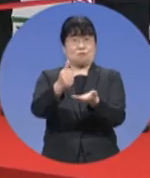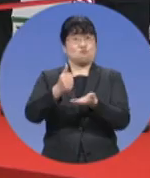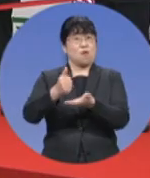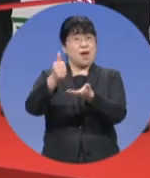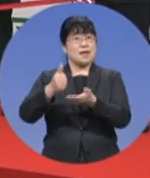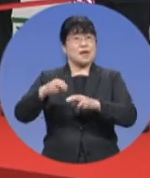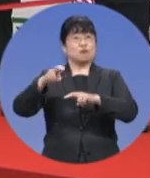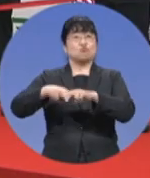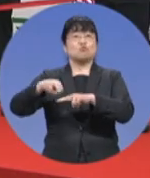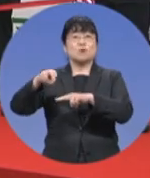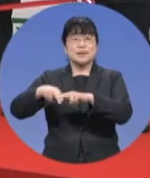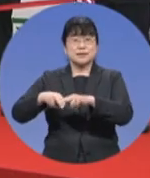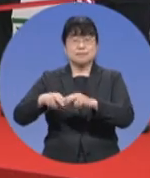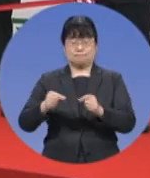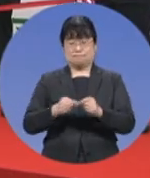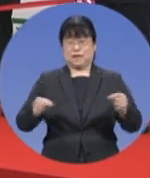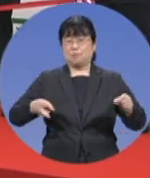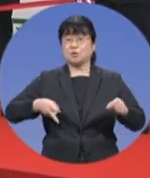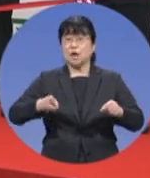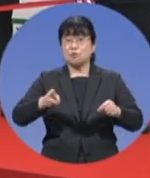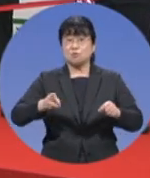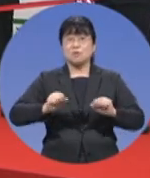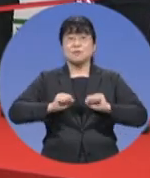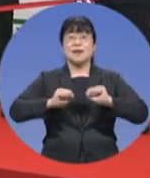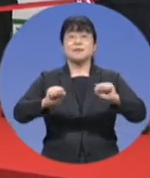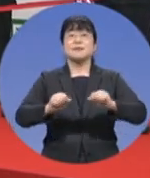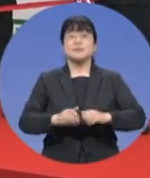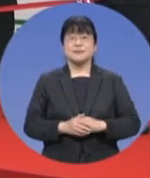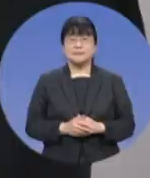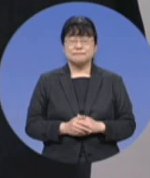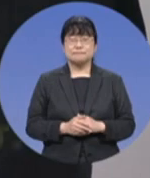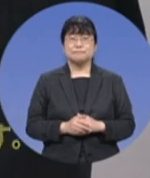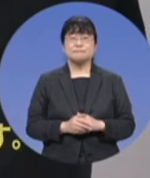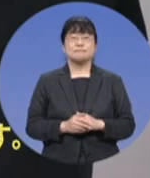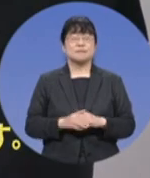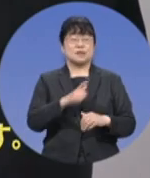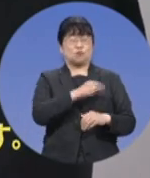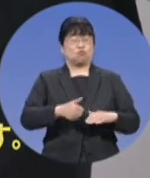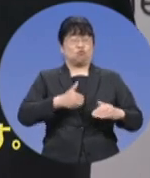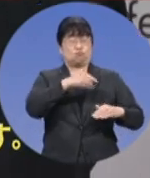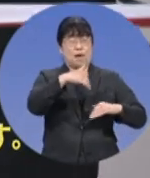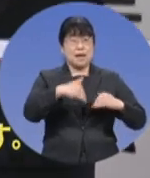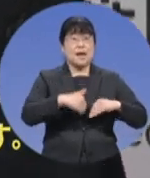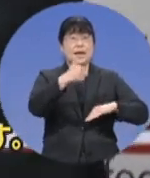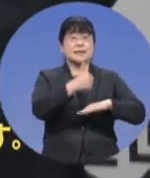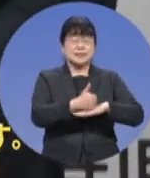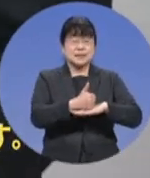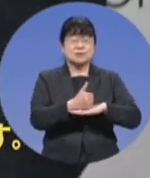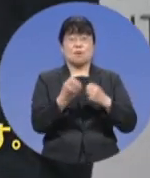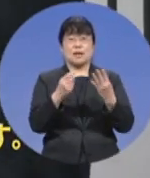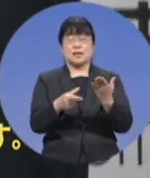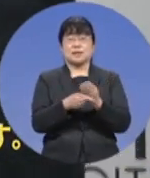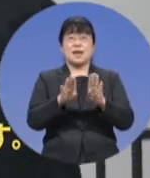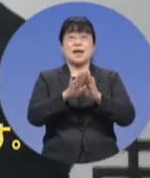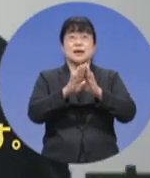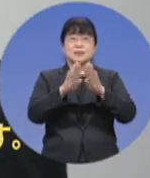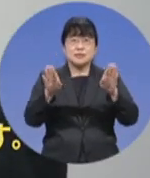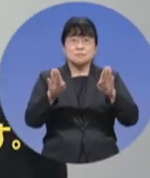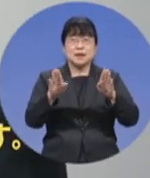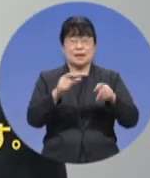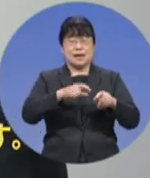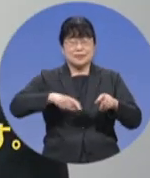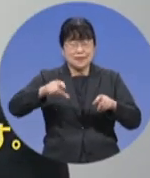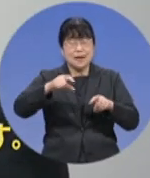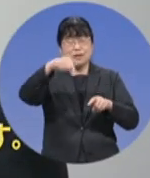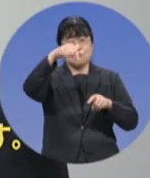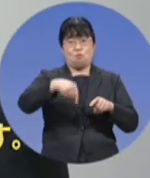賓が出席し、テープカットなどが行われました。熊谷知事は新駅の開業によって一層